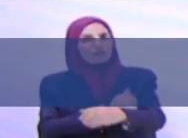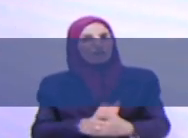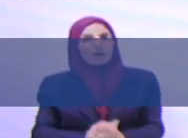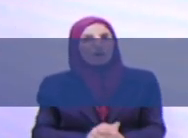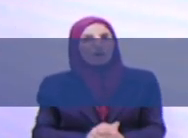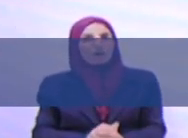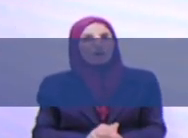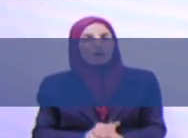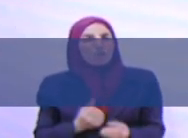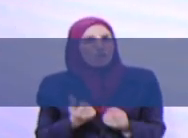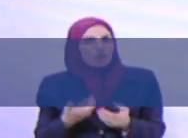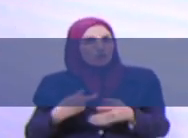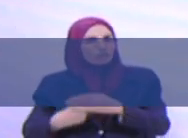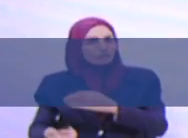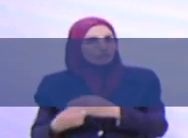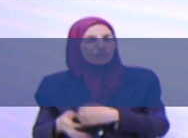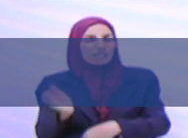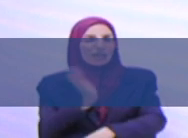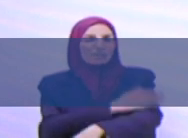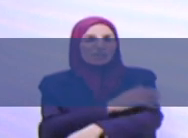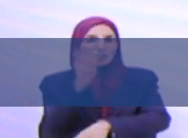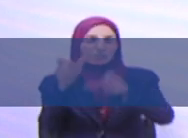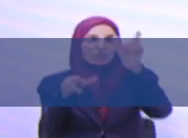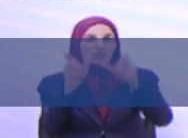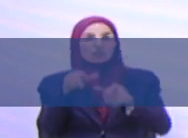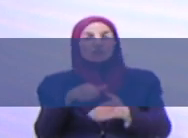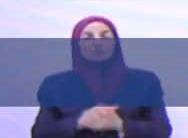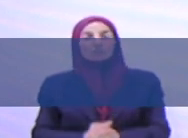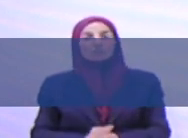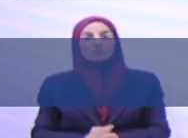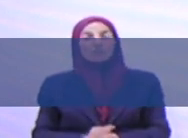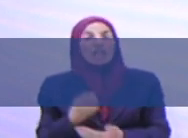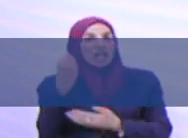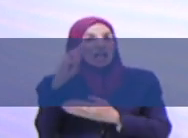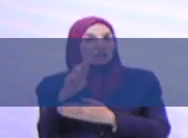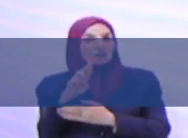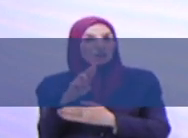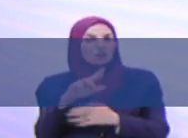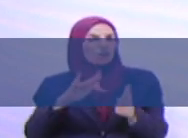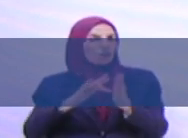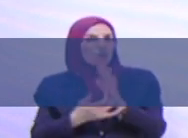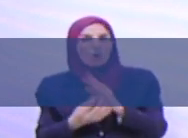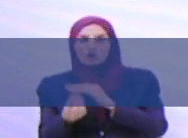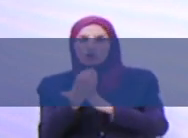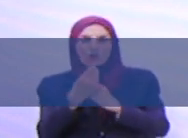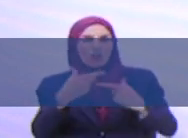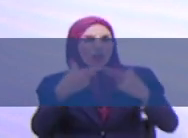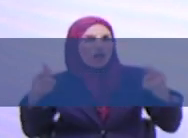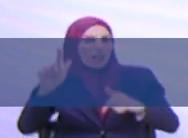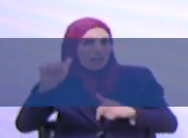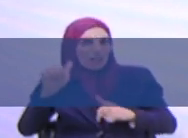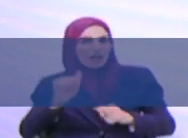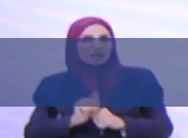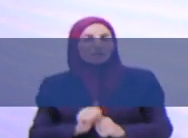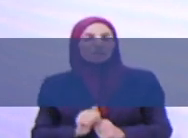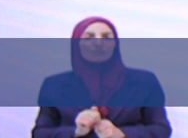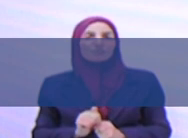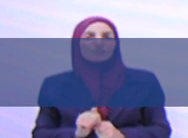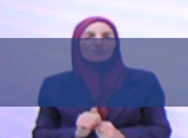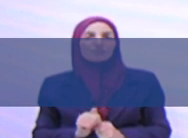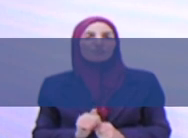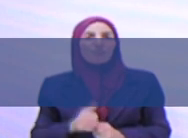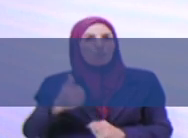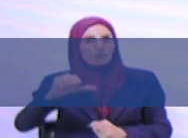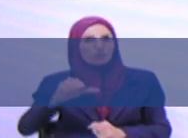واستنزف مقدرات الشعب والأمة. وأؤكد بأن كل المواد ذات الاستهلاك الواسع متوفرة وبالشكل الكافي، مع